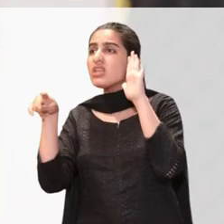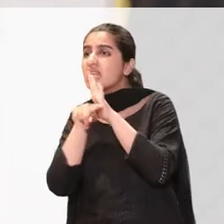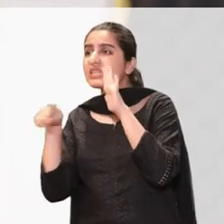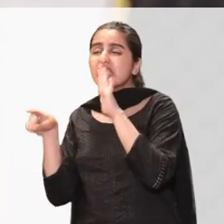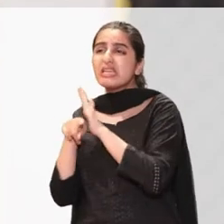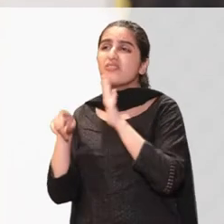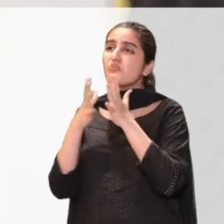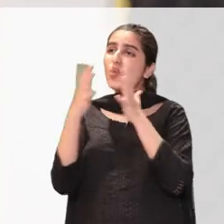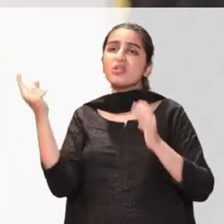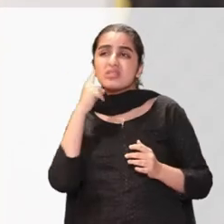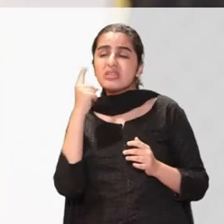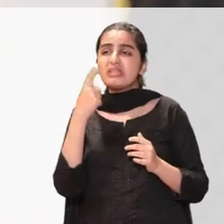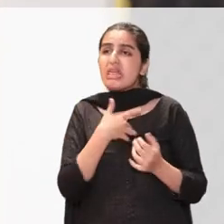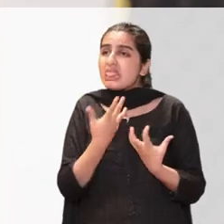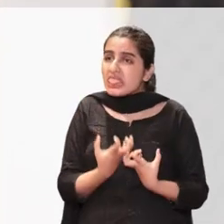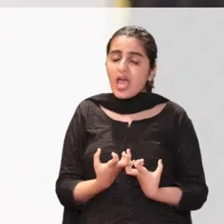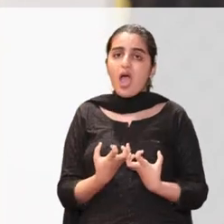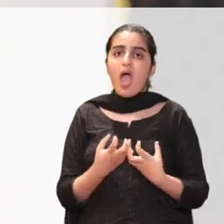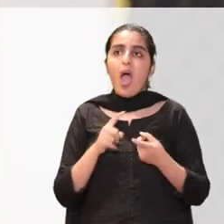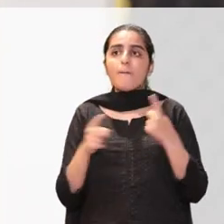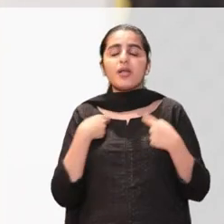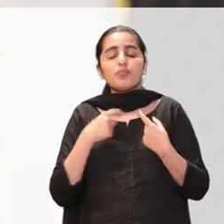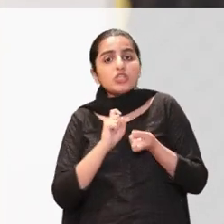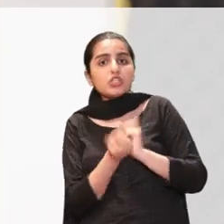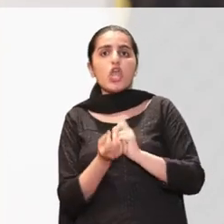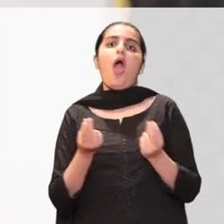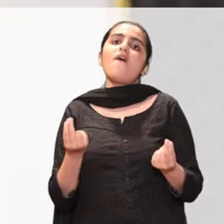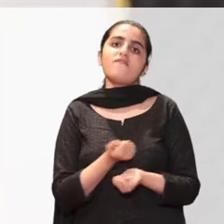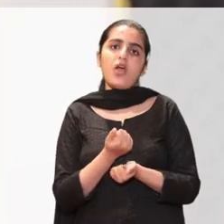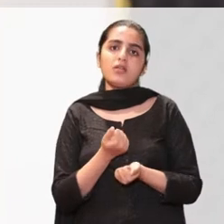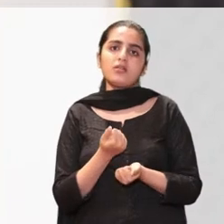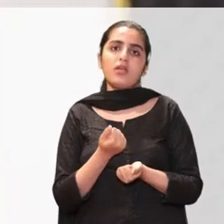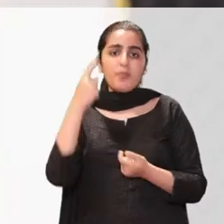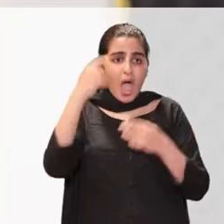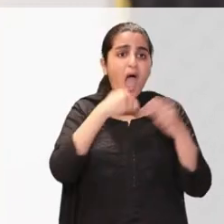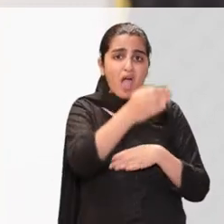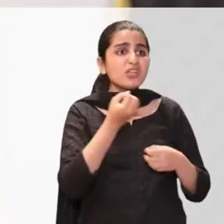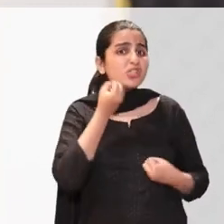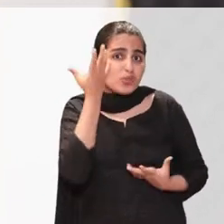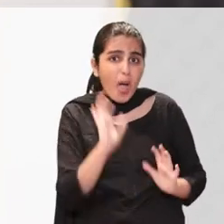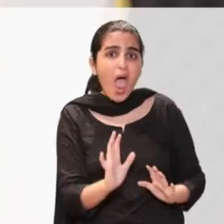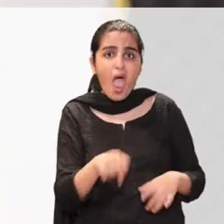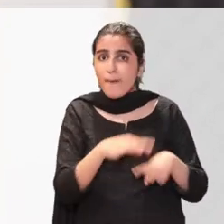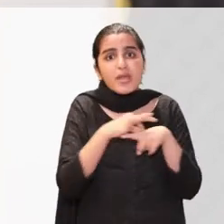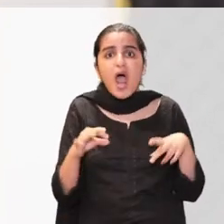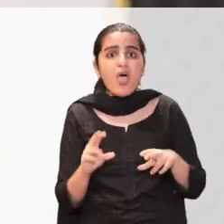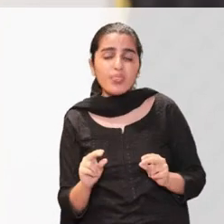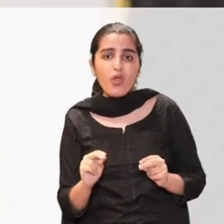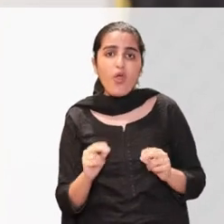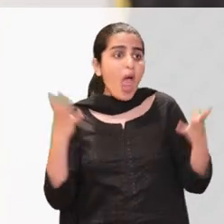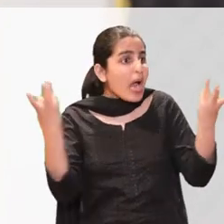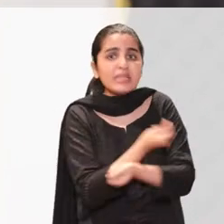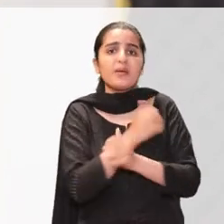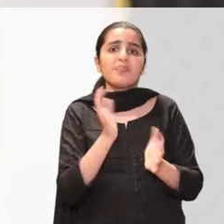कभी-कभी आप ऐसी कोई स्टोरी करें फॉर एग्जांपल अब आपने बेटी का रेप कर दिया फिर समझ में आती आपको आप समाप्त हो जाते हैं